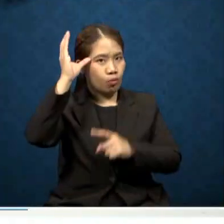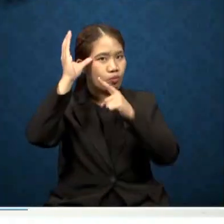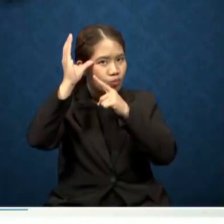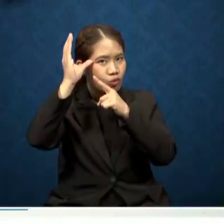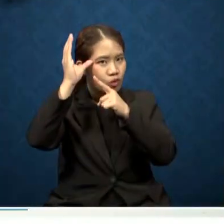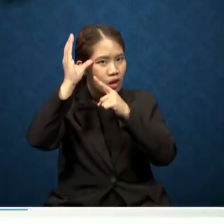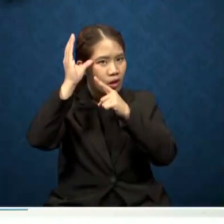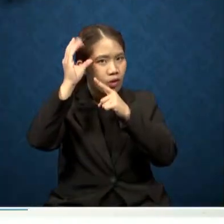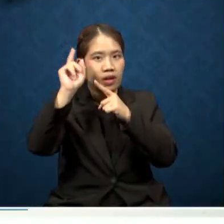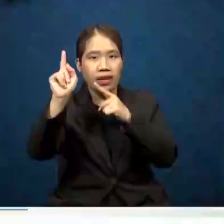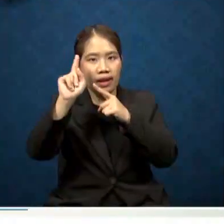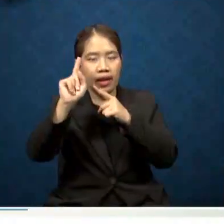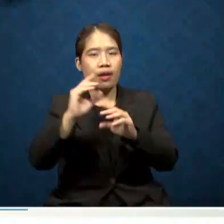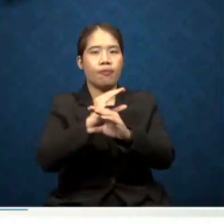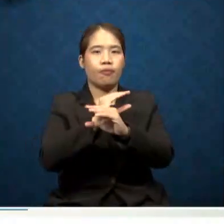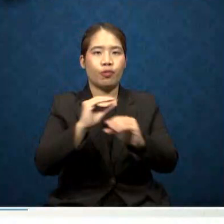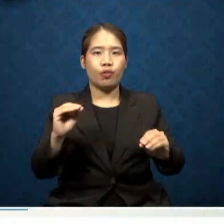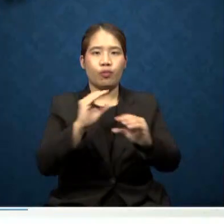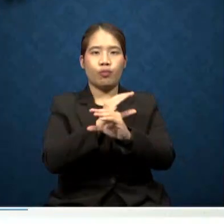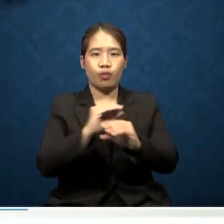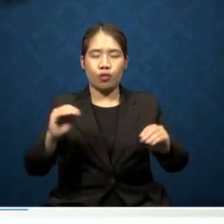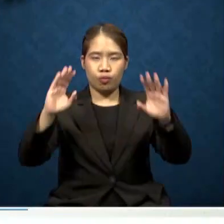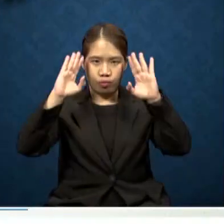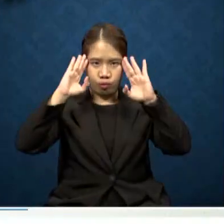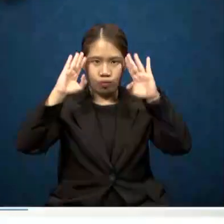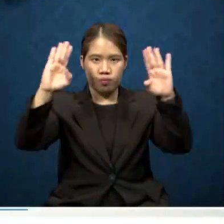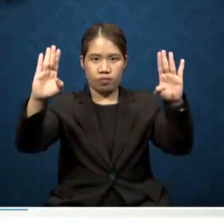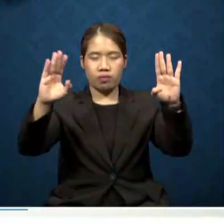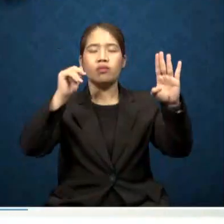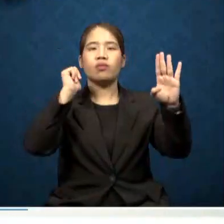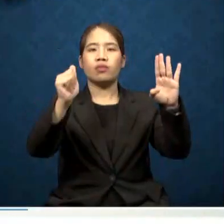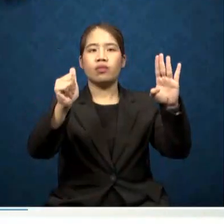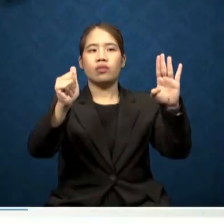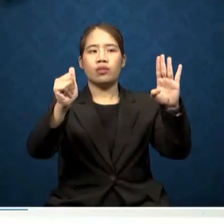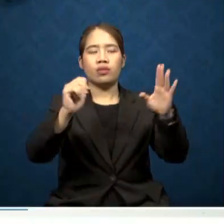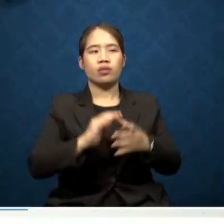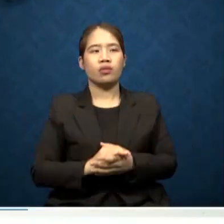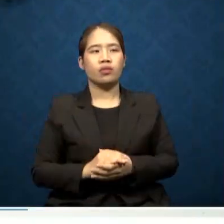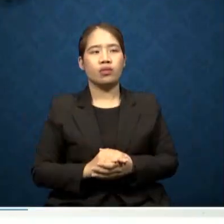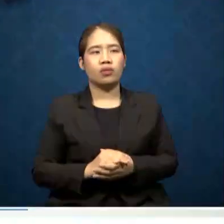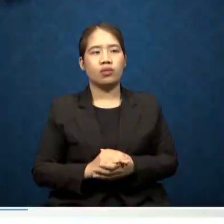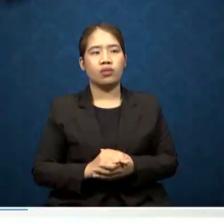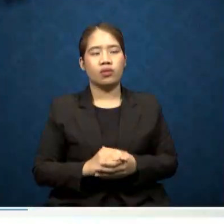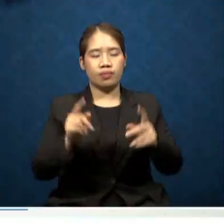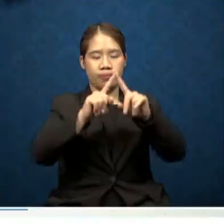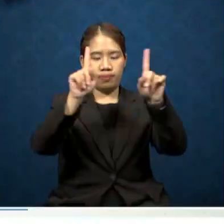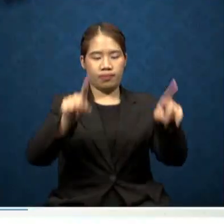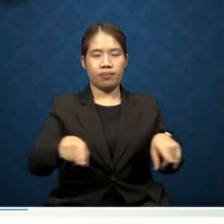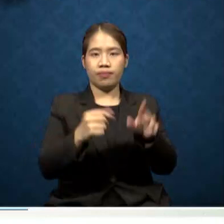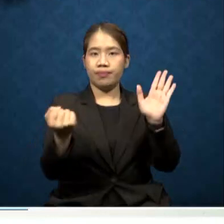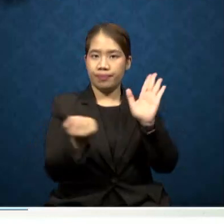ครับไปเทียบโอนประสบการณ์เพื่อจะได้รับประสบการณ์ได้ประกาศเบัตร